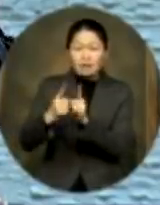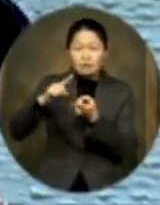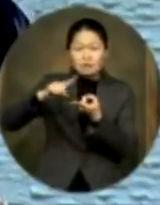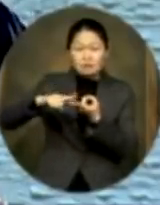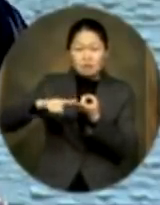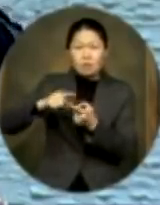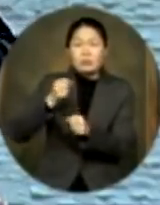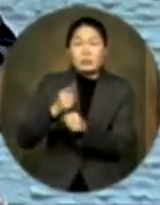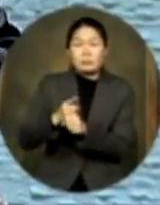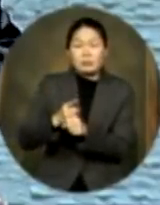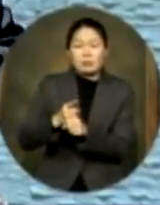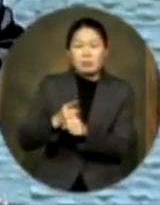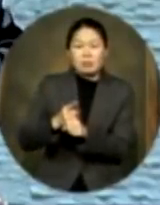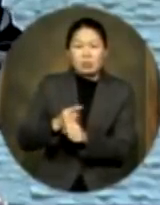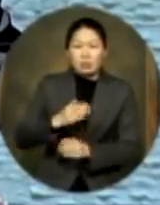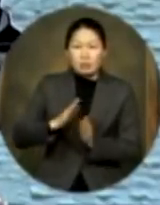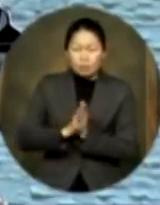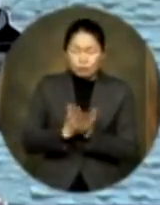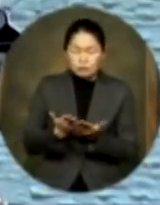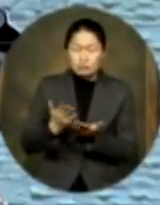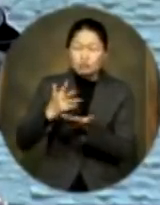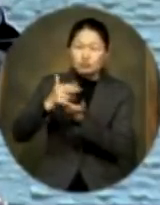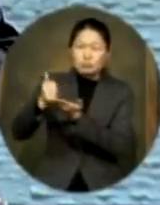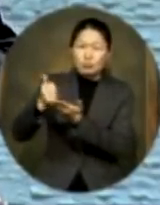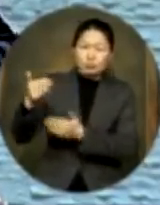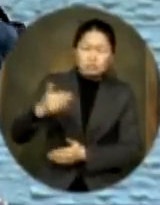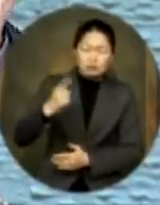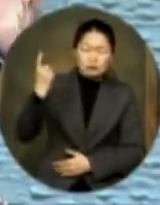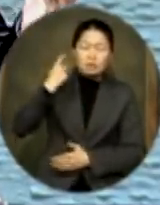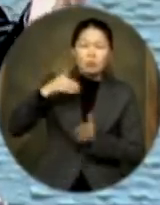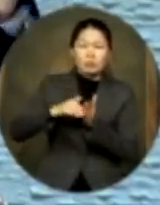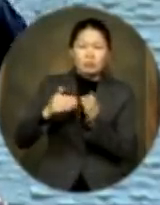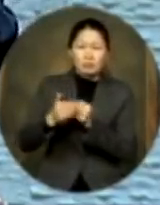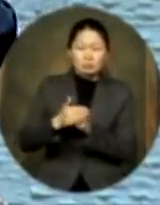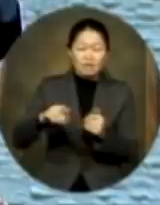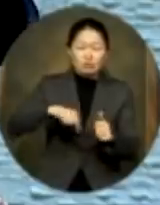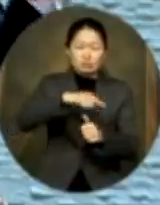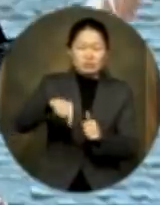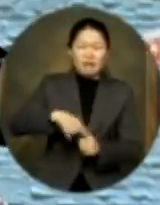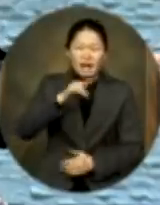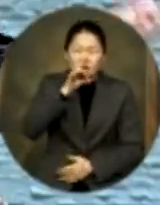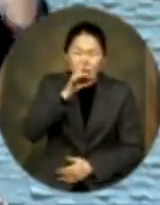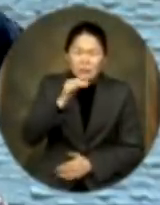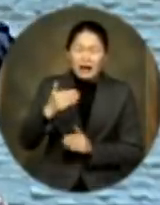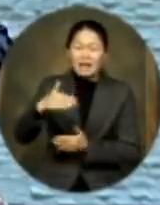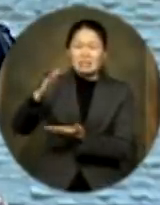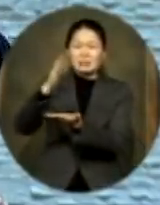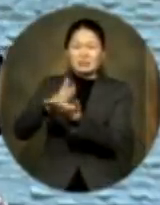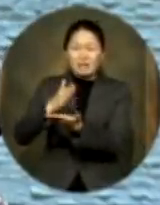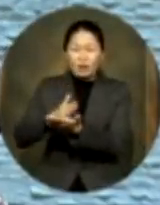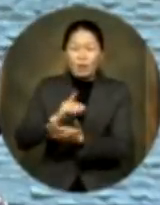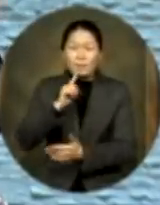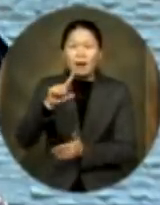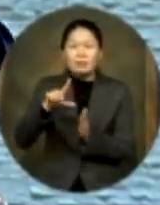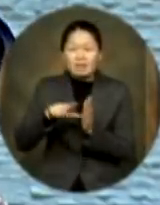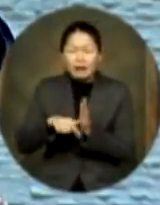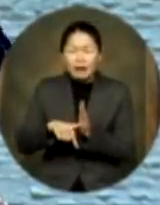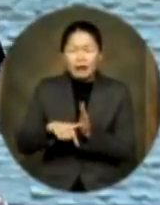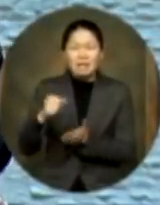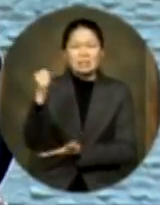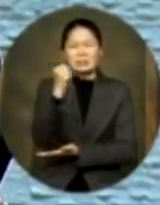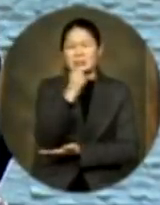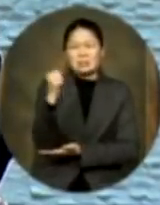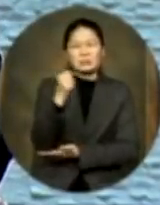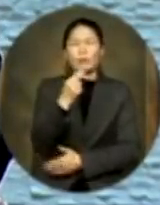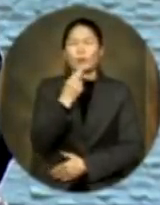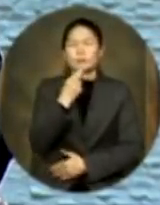이미 본인이 주님으로부터 들었기 때문에 주변에서 마 안됩니다 못 갑니다 가지마세요 할 때에 흔들리지